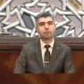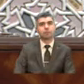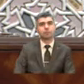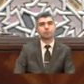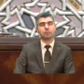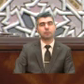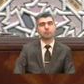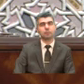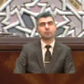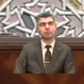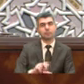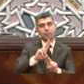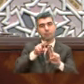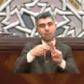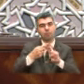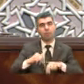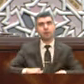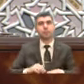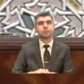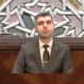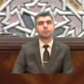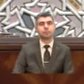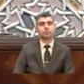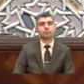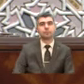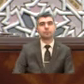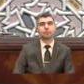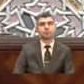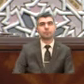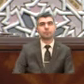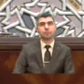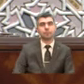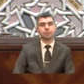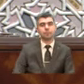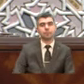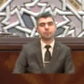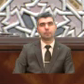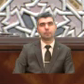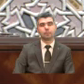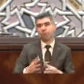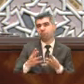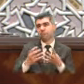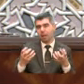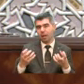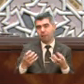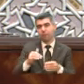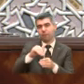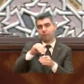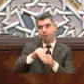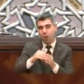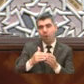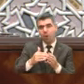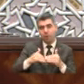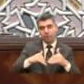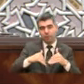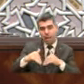السيد الوزير هل هناك رد في؟ لا، غير السيد النائب ذكرتي بزاف د الحوايج. صندوق نموذج تمويل الطرق هذا اشكال